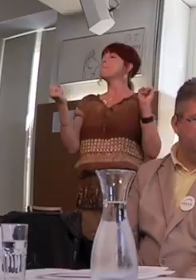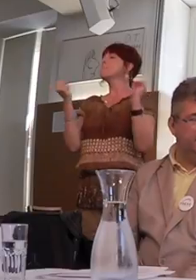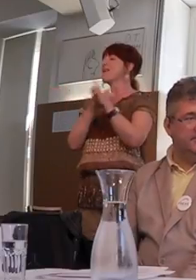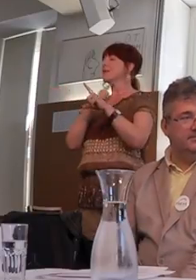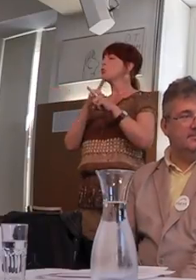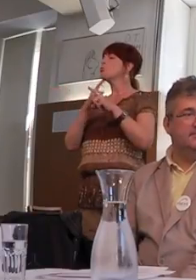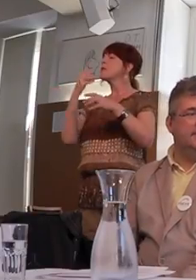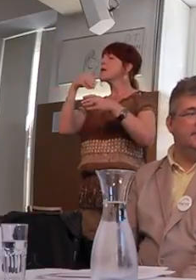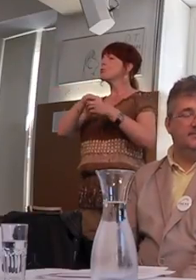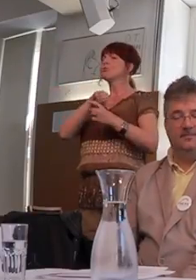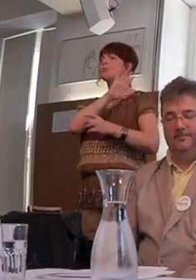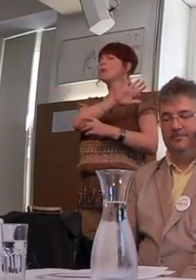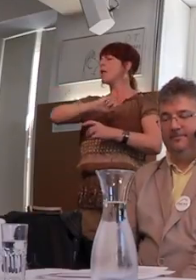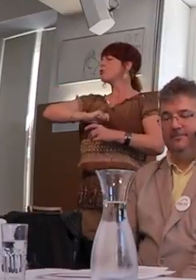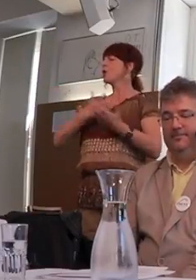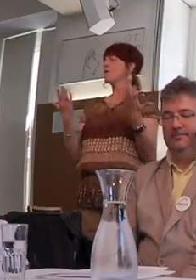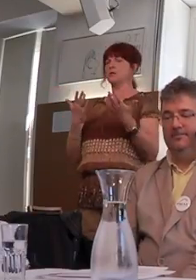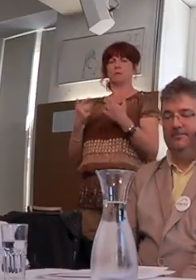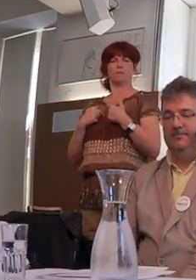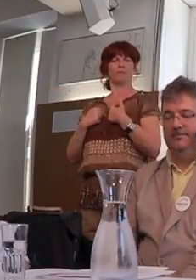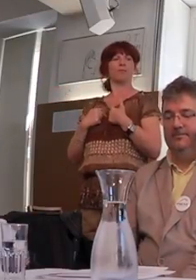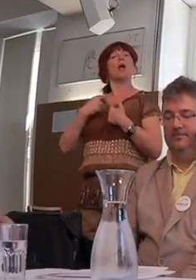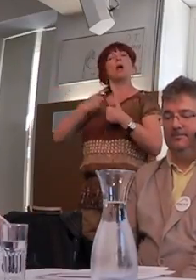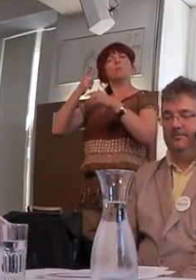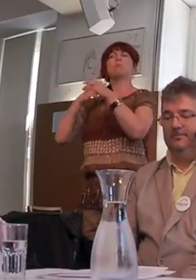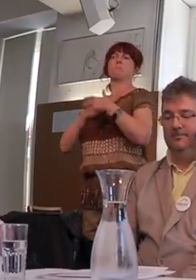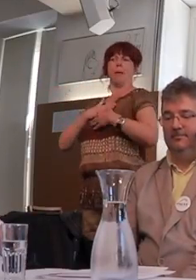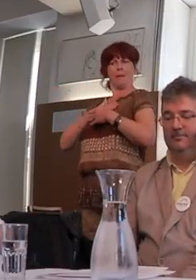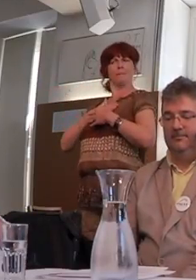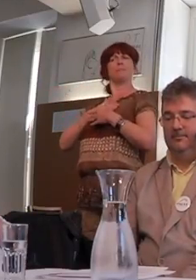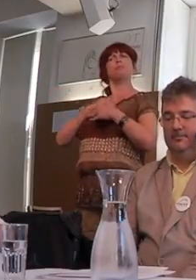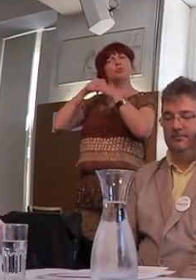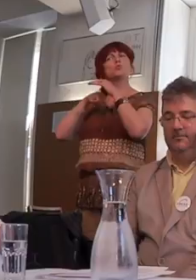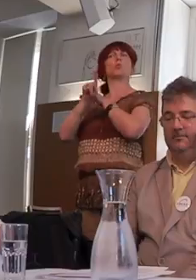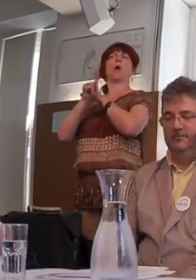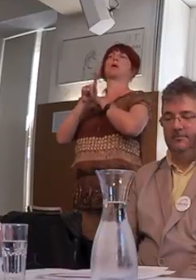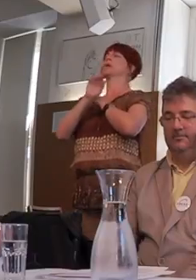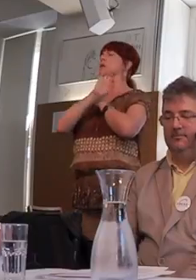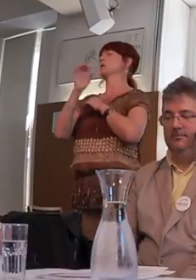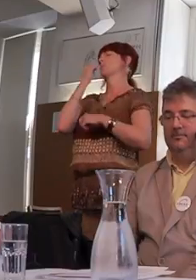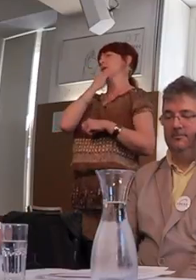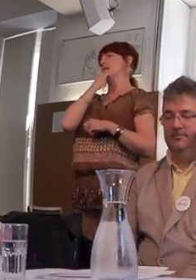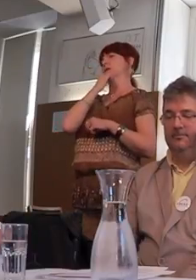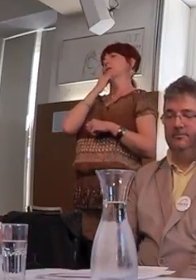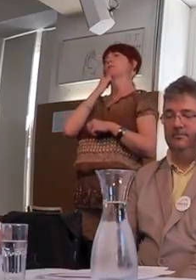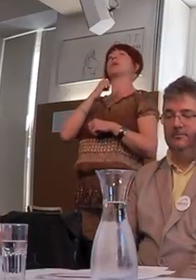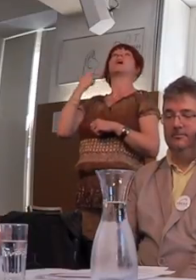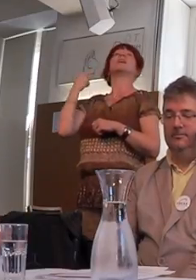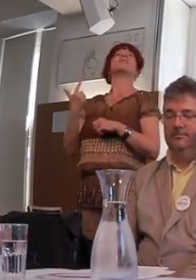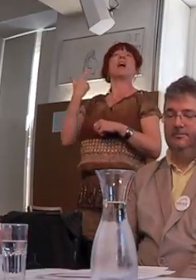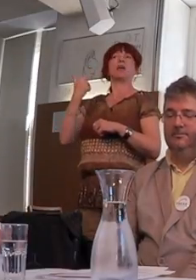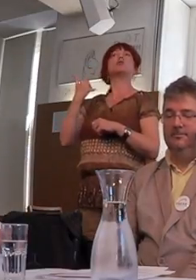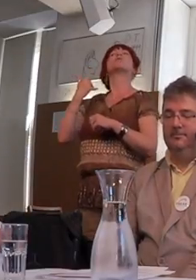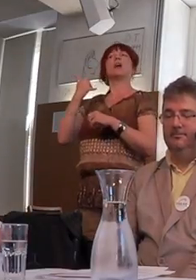Inklusion? Grundsätzlich habe ich einen sehr privaten Zugang. Ab 22 Uhr gehören Radio und Fernsehen